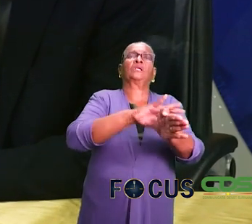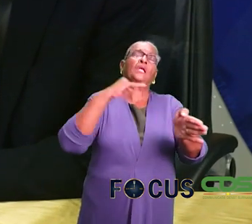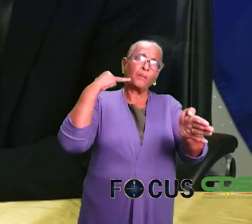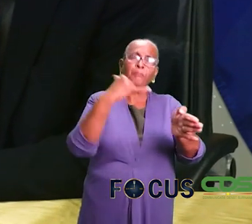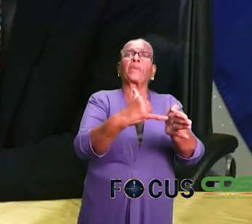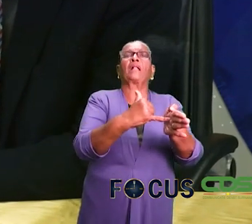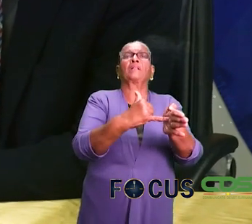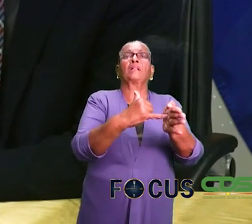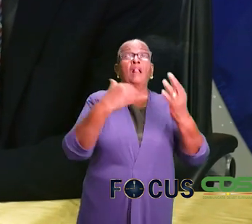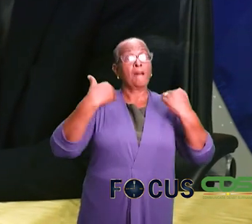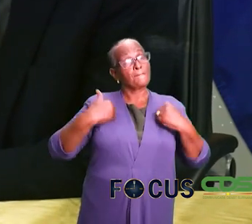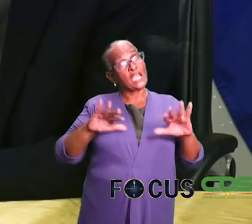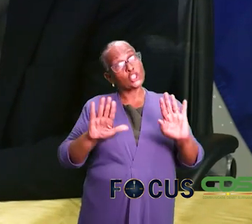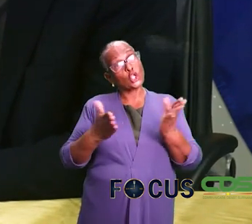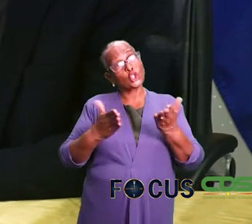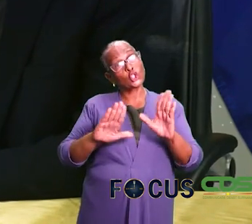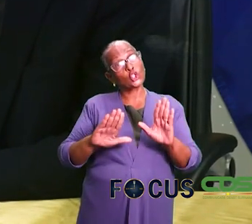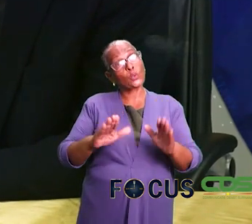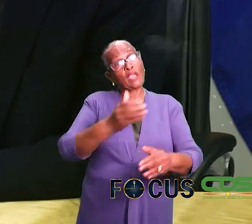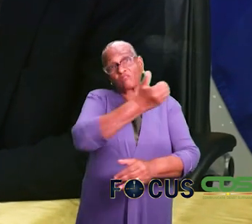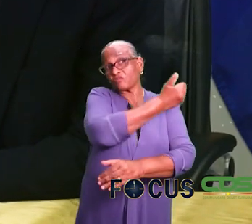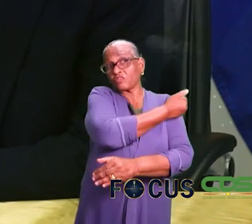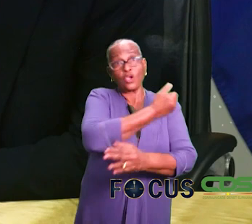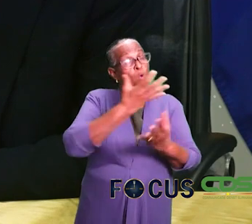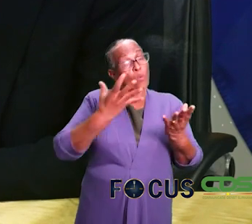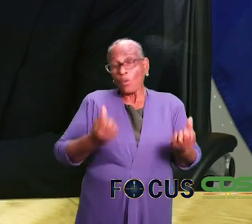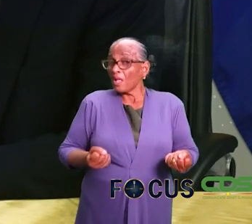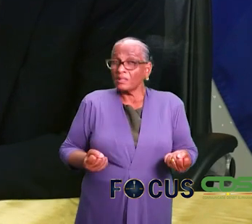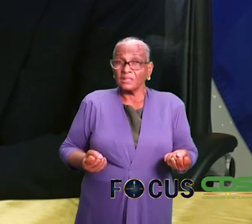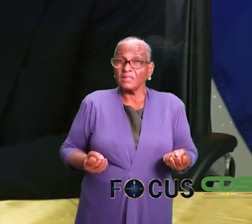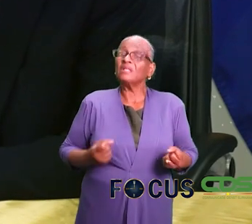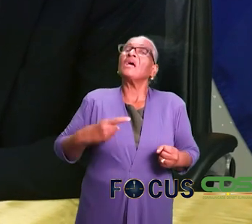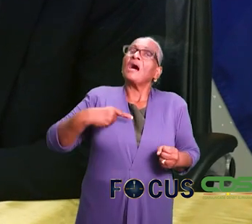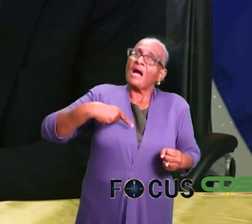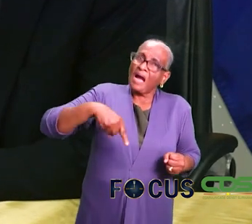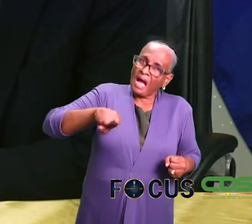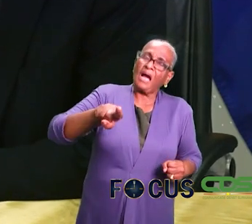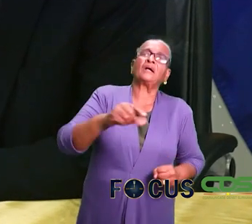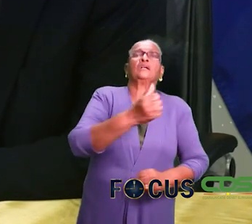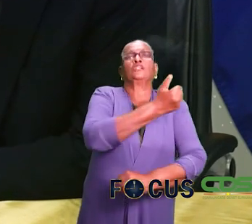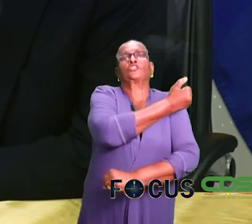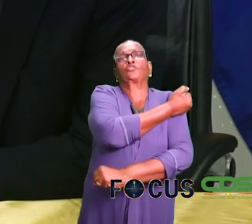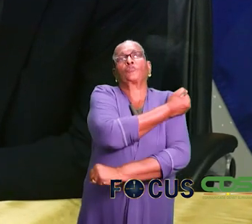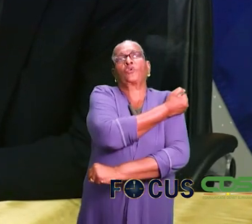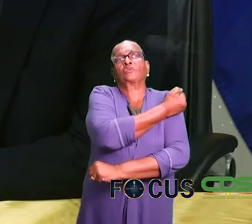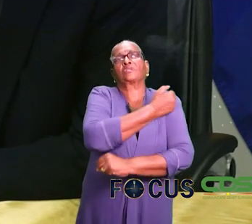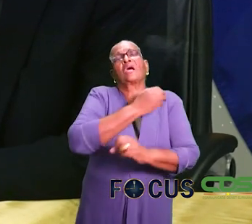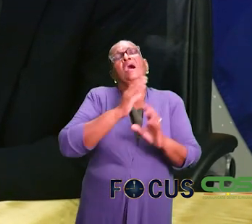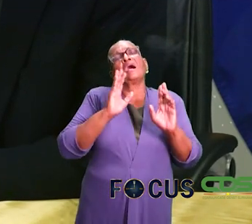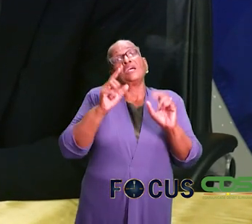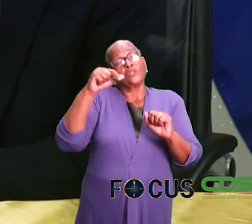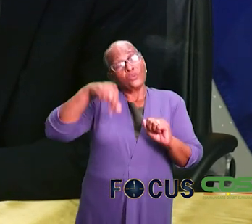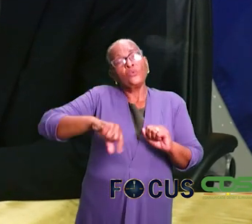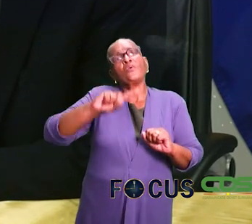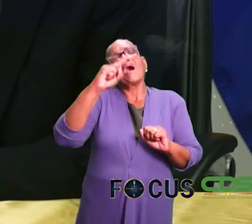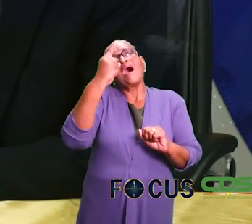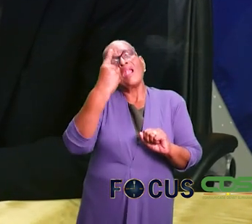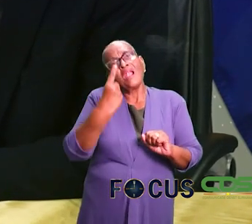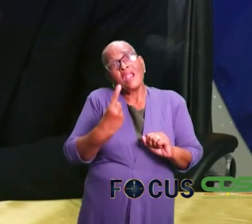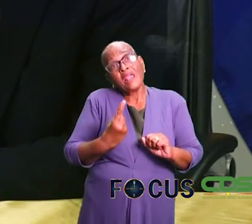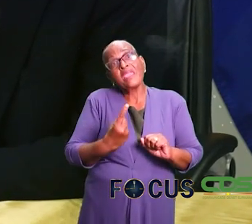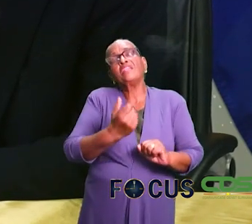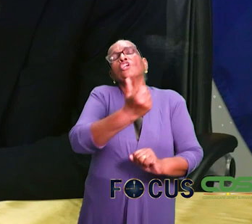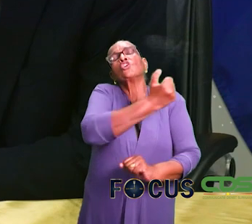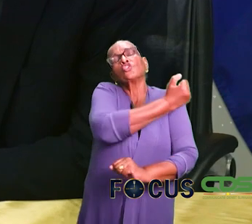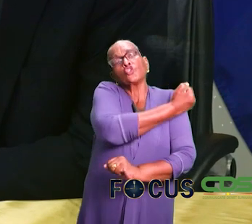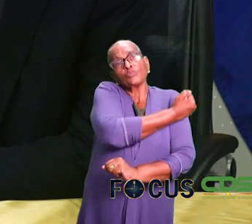nog twijfelen, de cijfers zijn overduidelijk, Goteka Spoiti, dat alleen kan op dit moment je helpen om